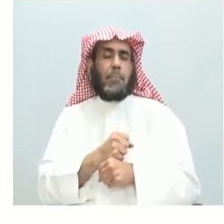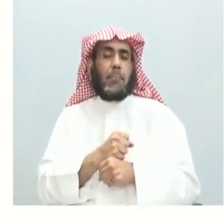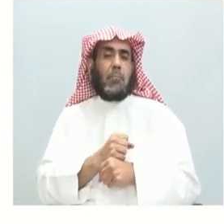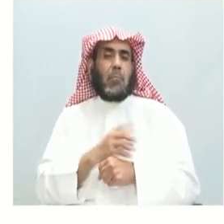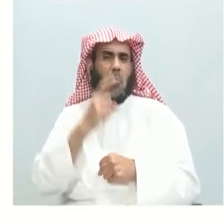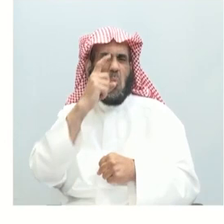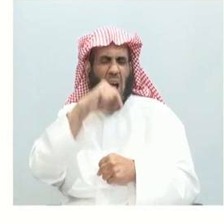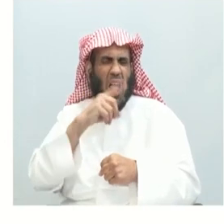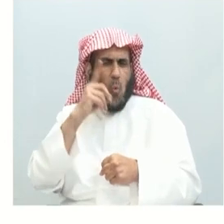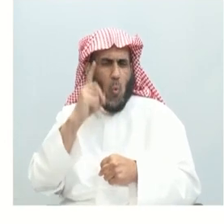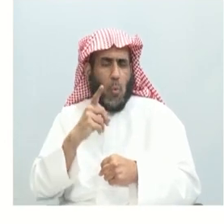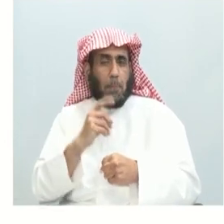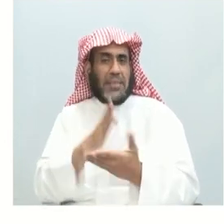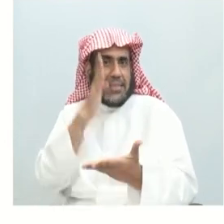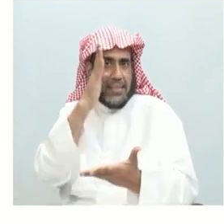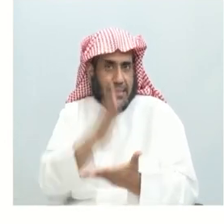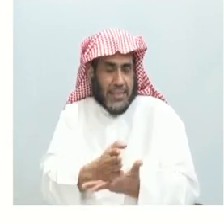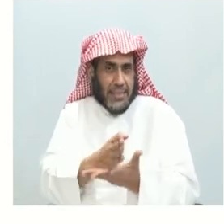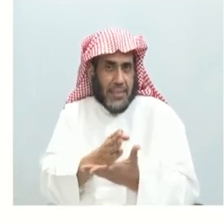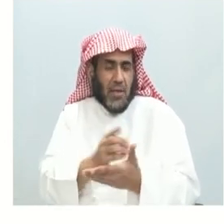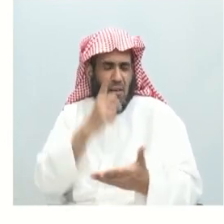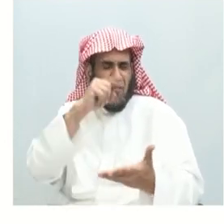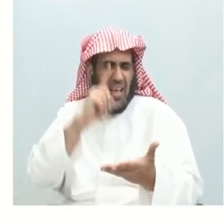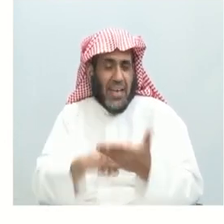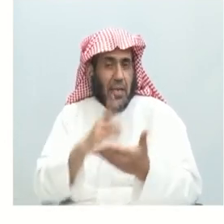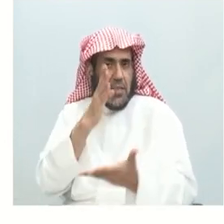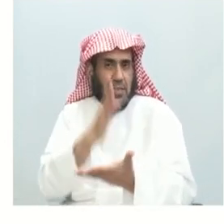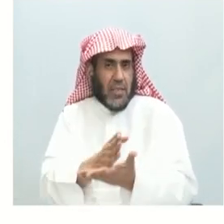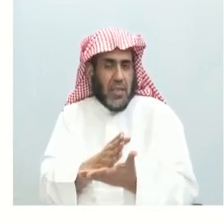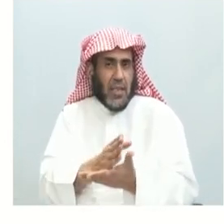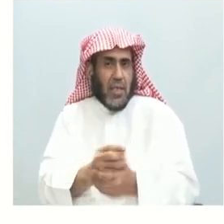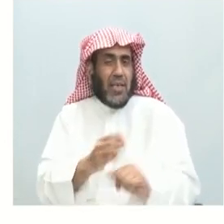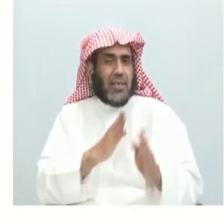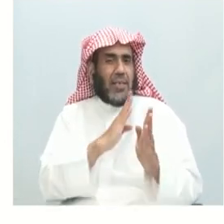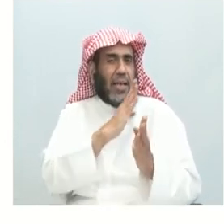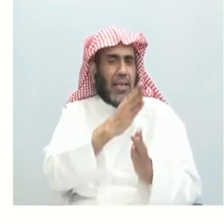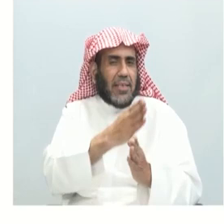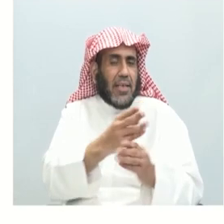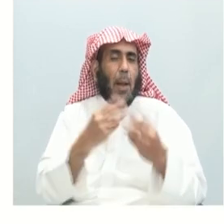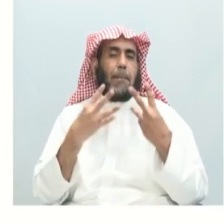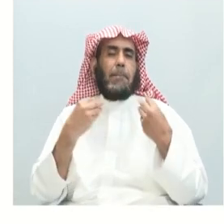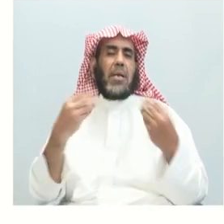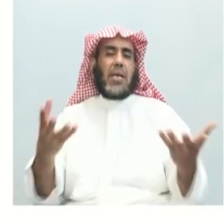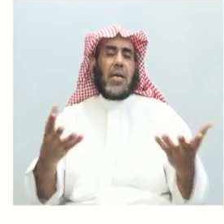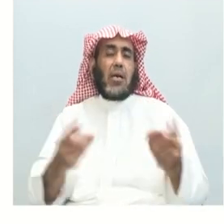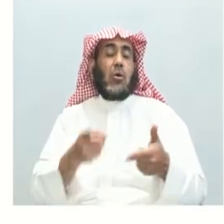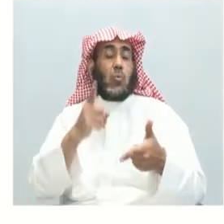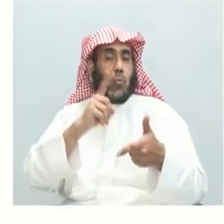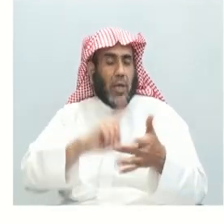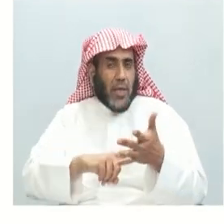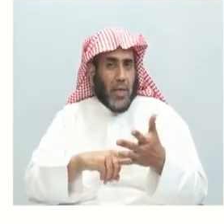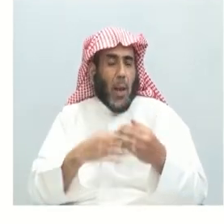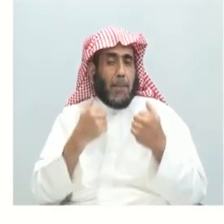عليكم بالصدق فان الصدق يهدي الى البر وان